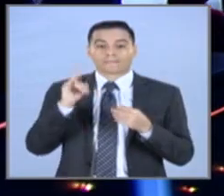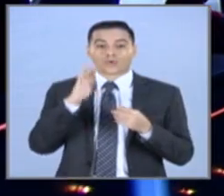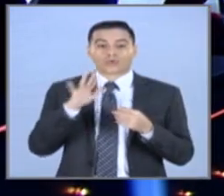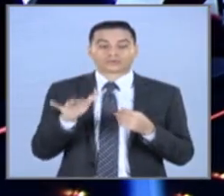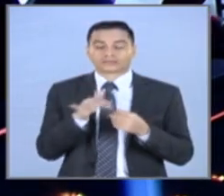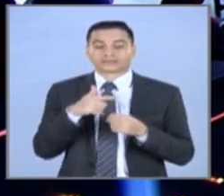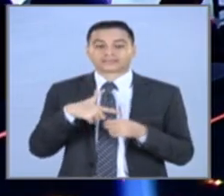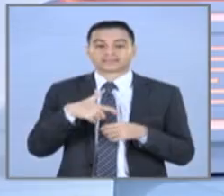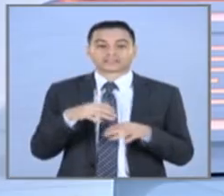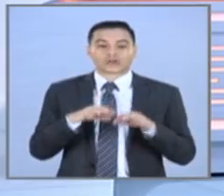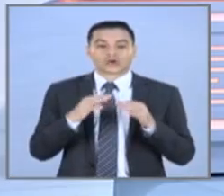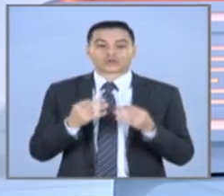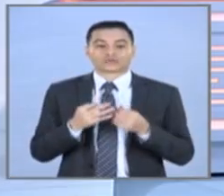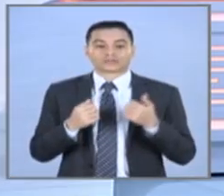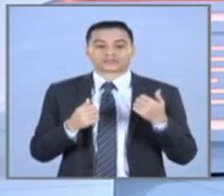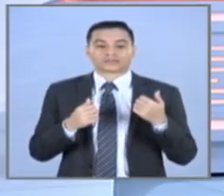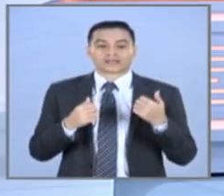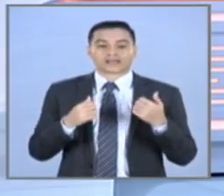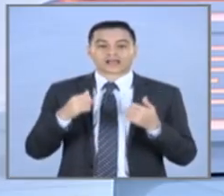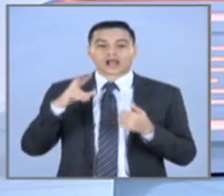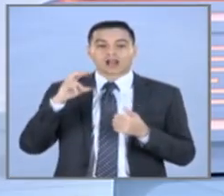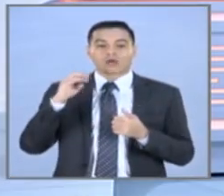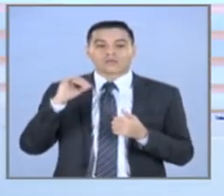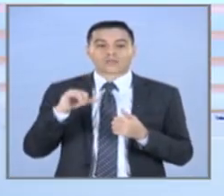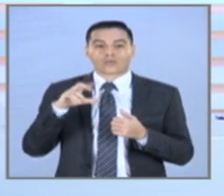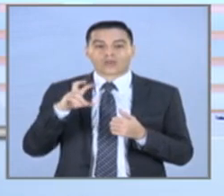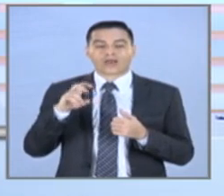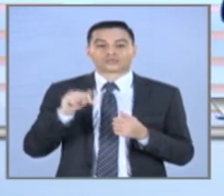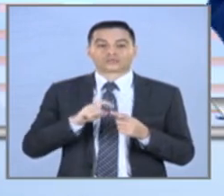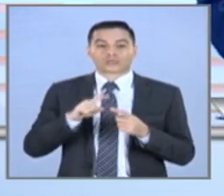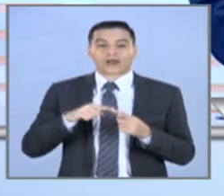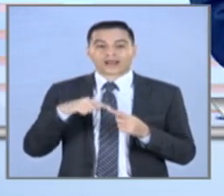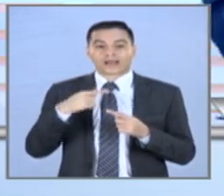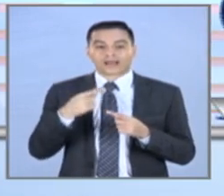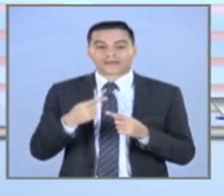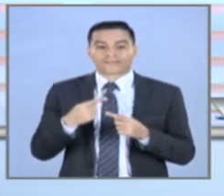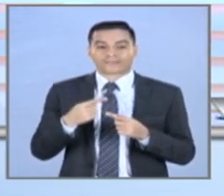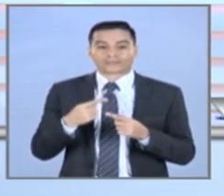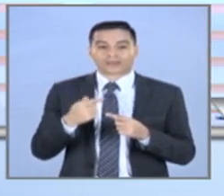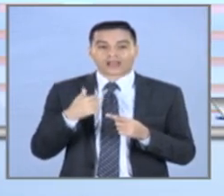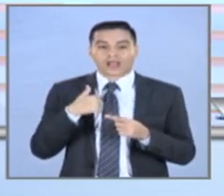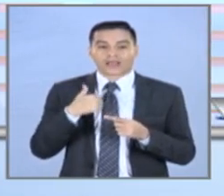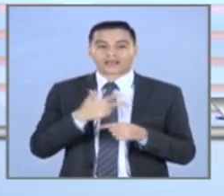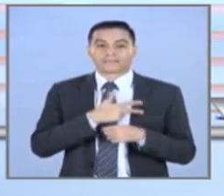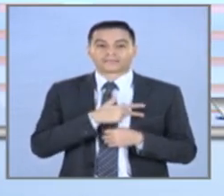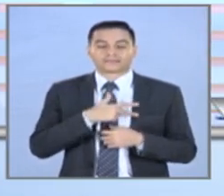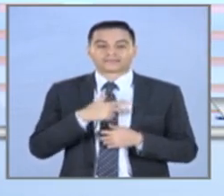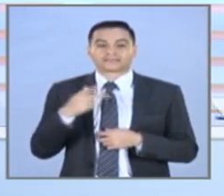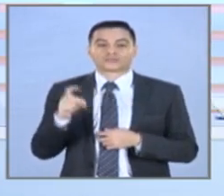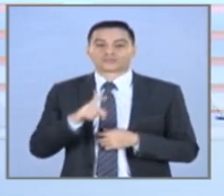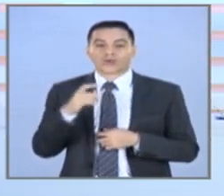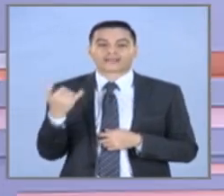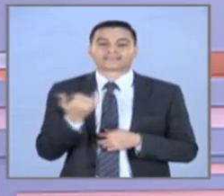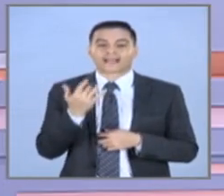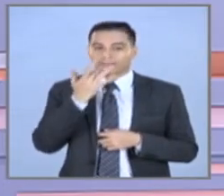مرسي، 60 عيلة الجمولة. السؤال اللي جاي احنا بنسميه